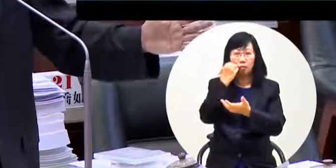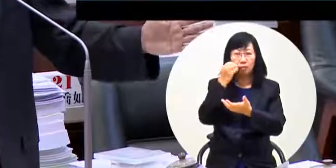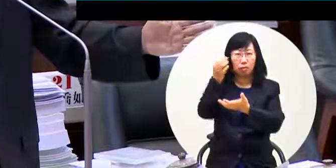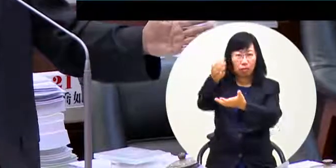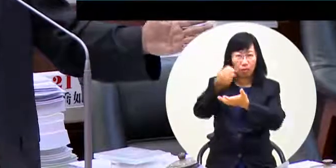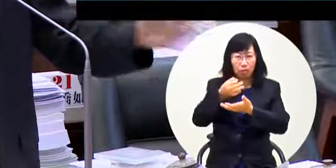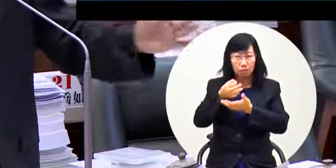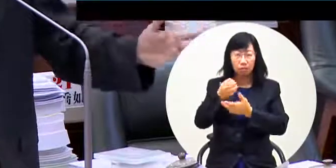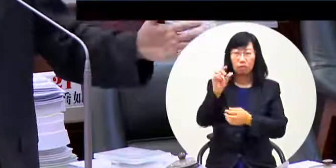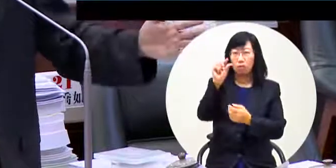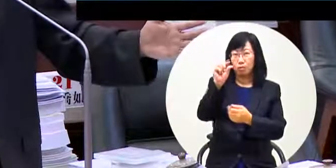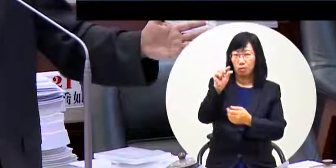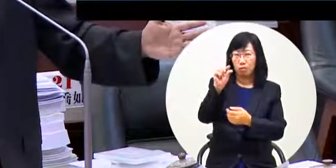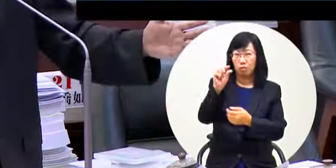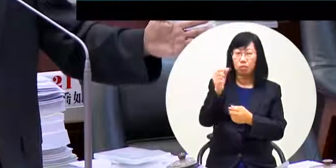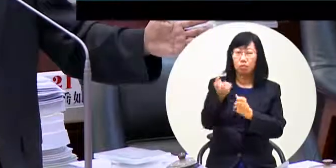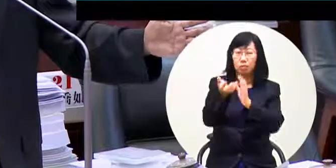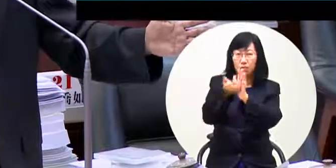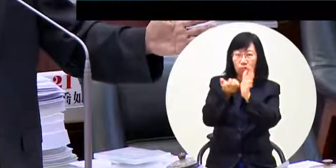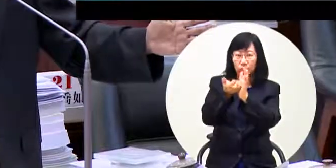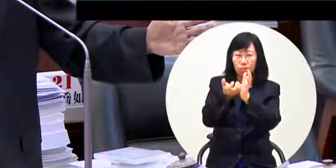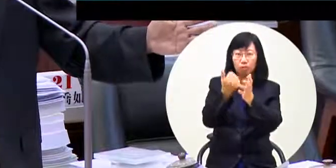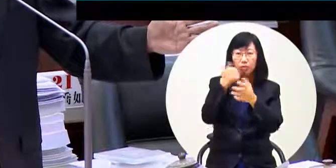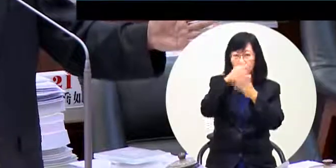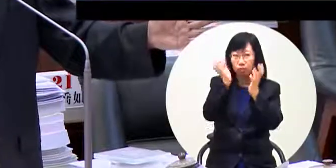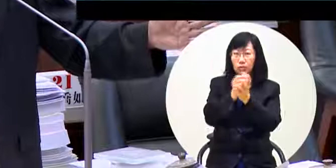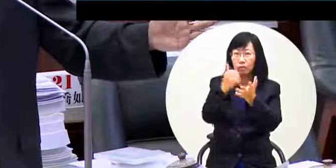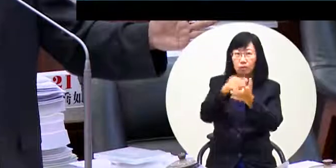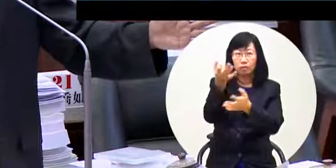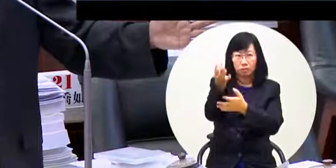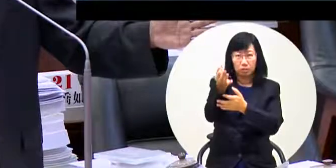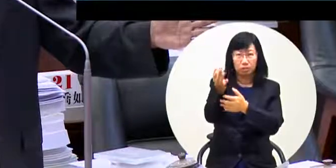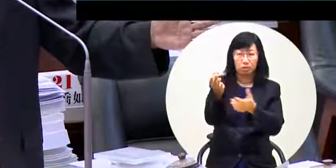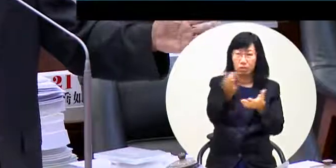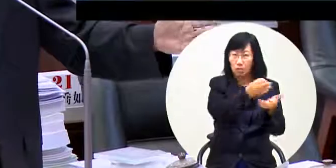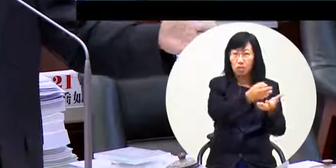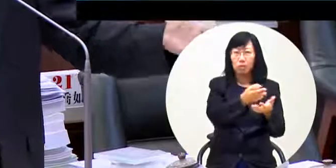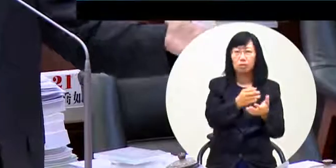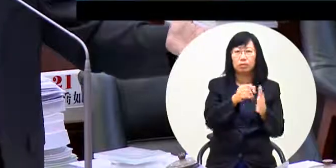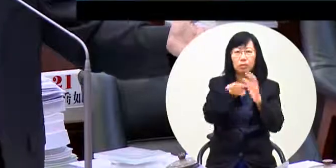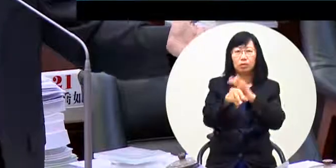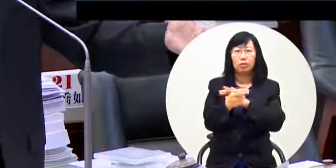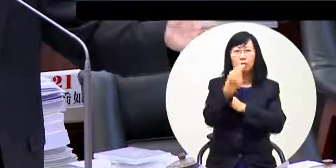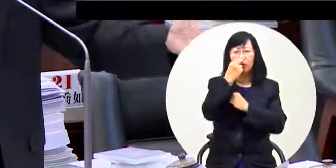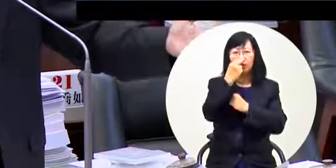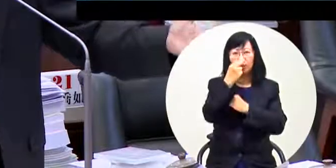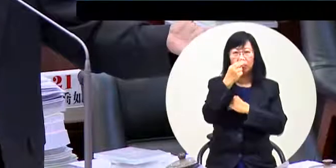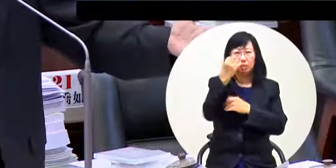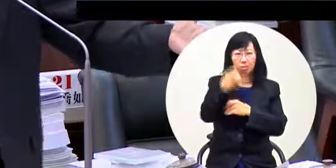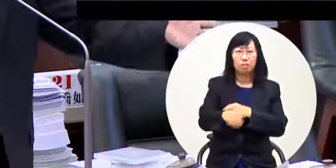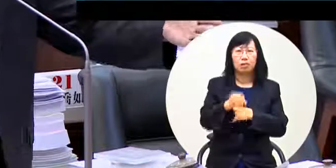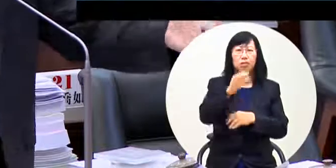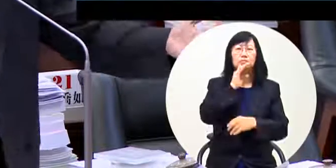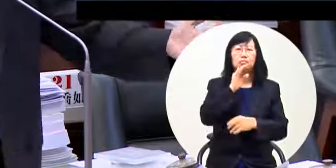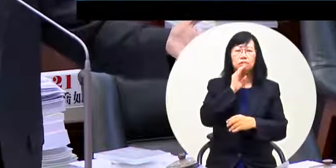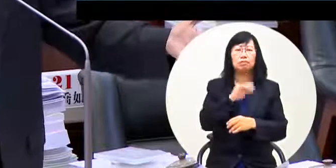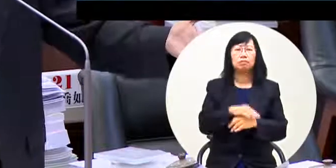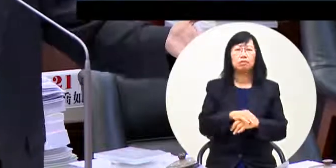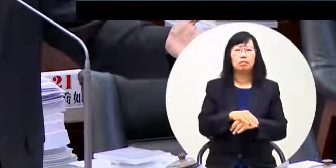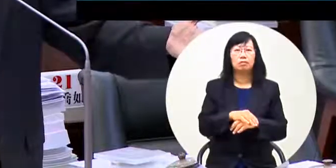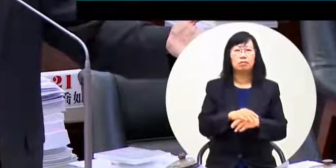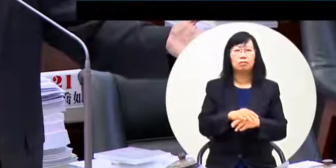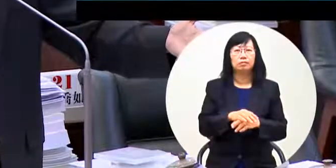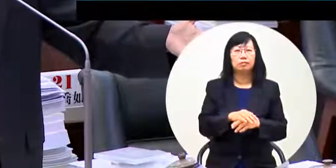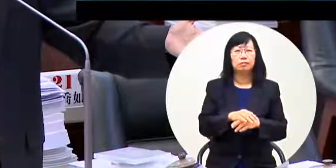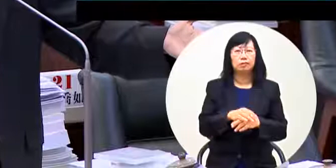上少的空气愈歹。财政局长，你有认同无？你先起来问一下，我的认点是这样。局长